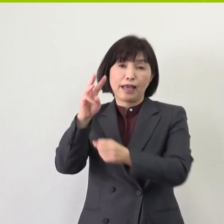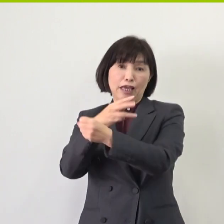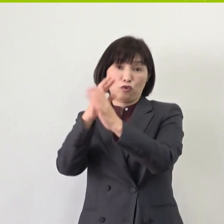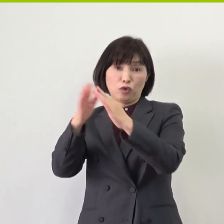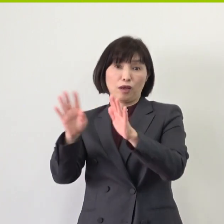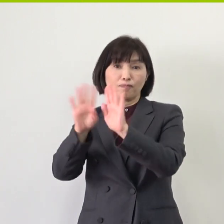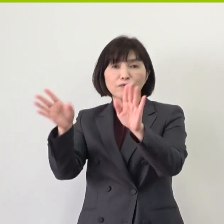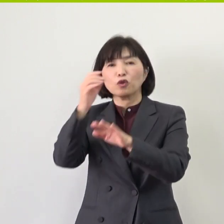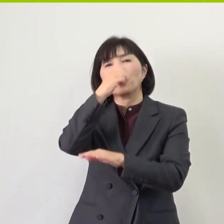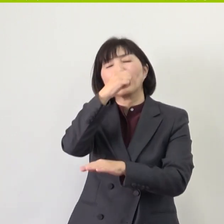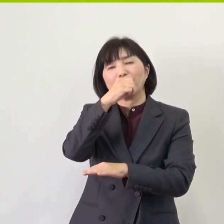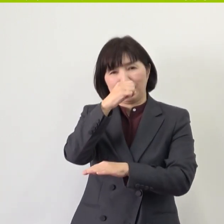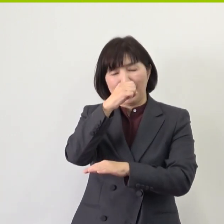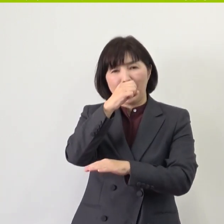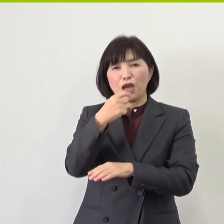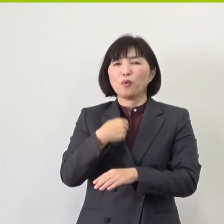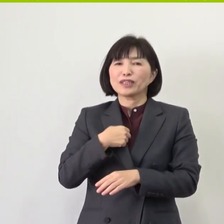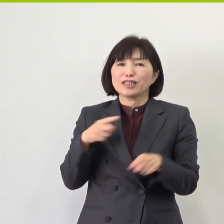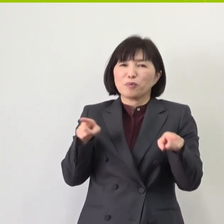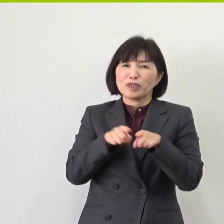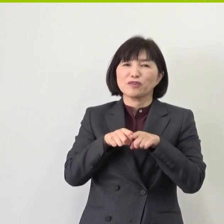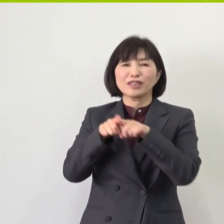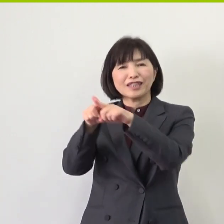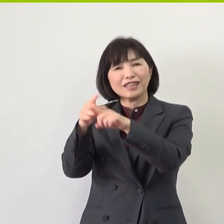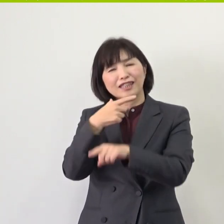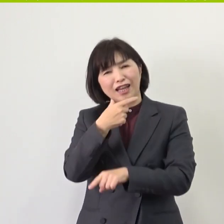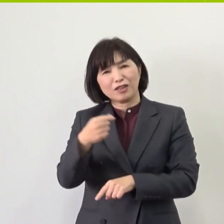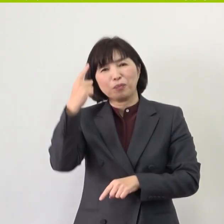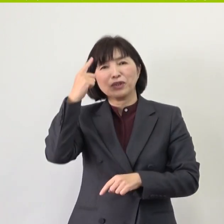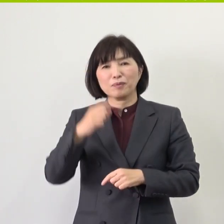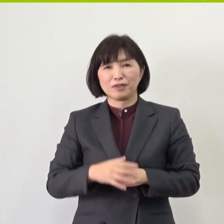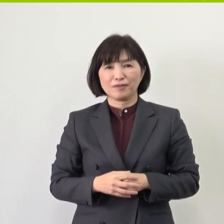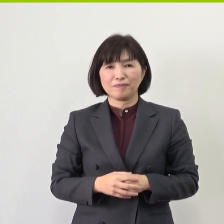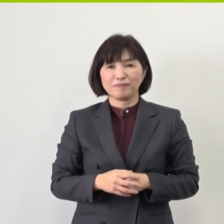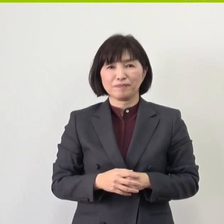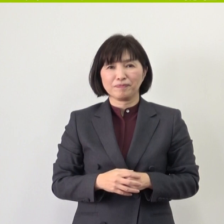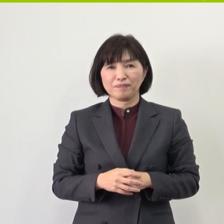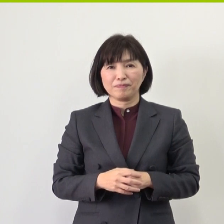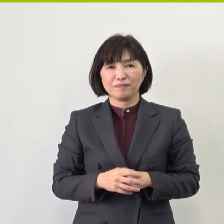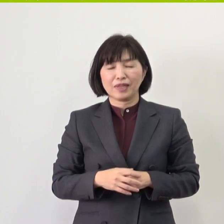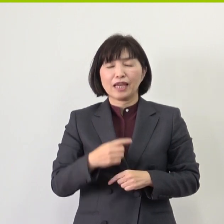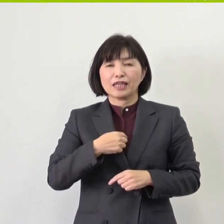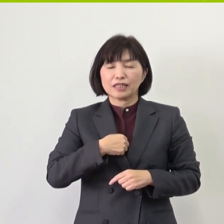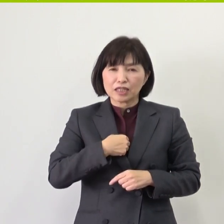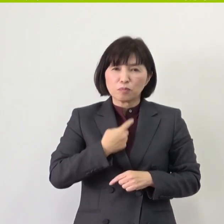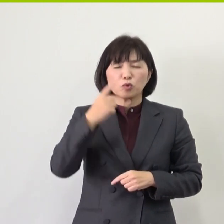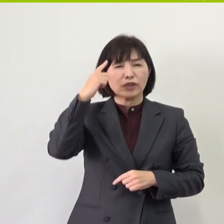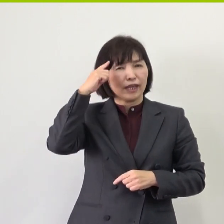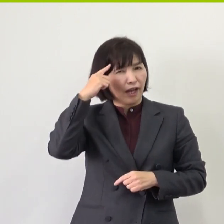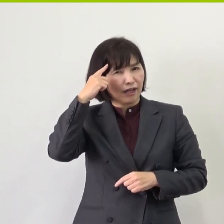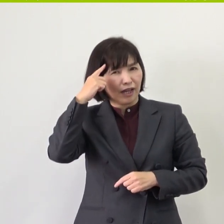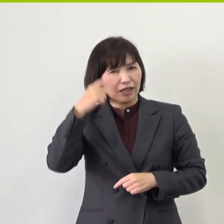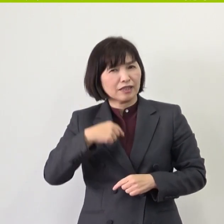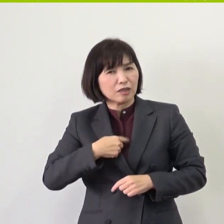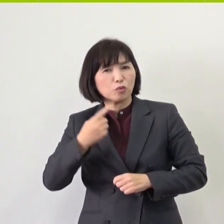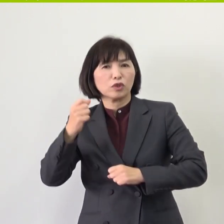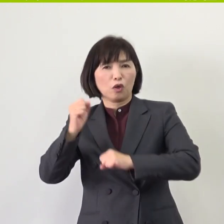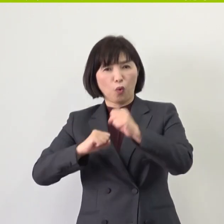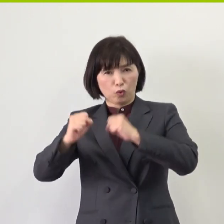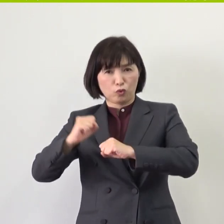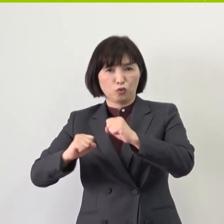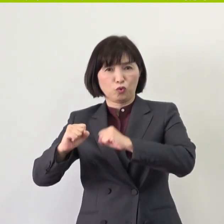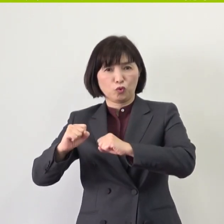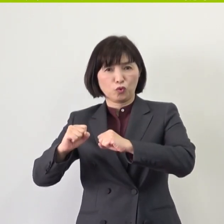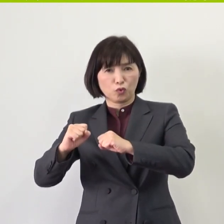、僕もその時は、ぜひ行きたいなというふうにも思いますし、自分の頭で考えて自分で行